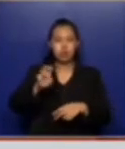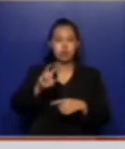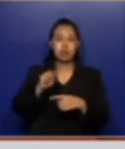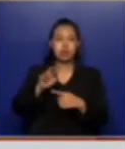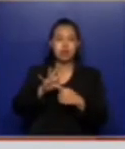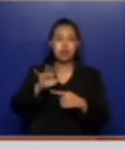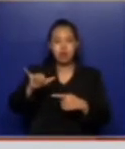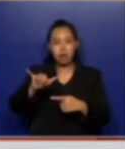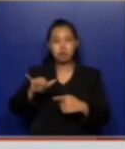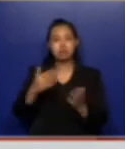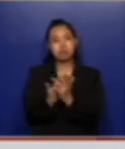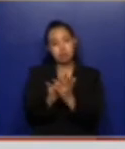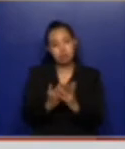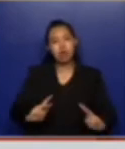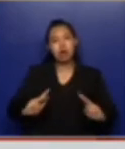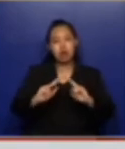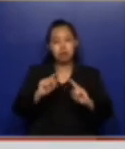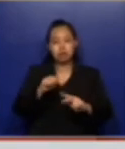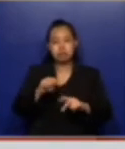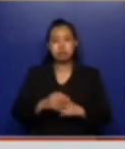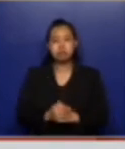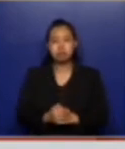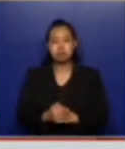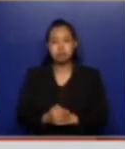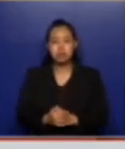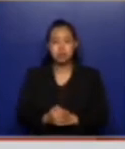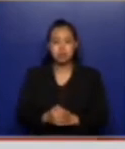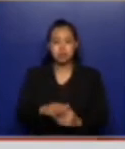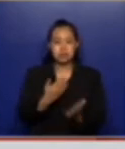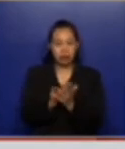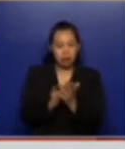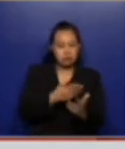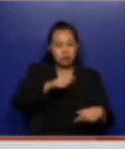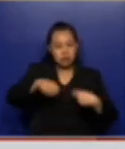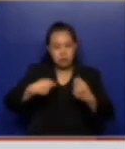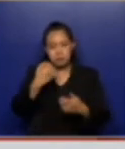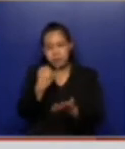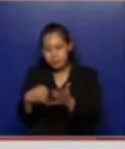าลรักษาวินัยการเงินการคลังไม่สุรุ่ยสุร่ายไม่ใช้เงินผิดประเภท